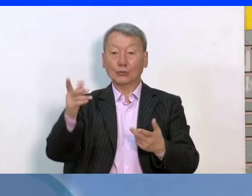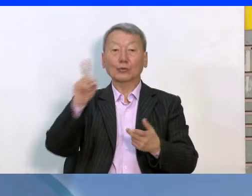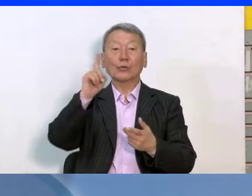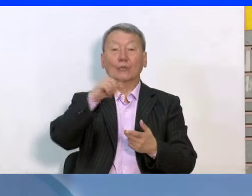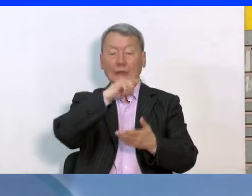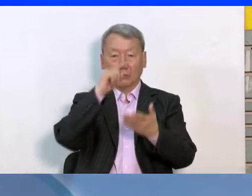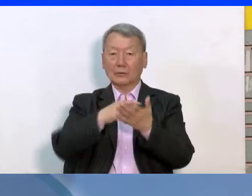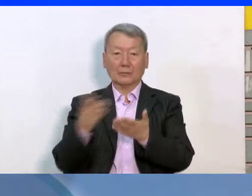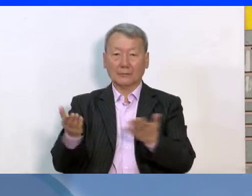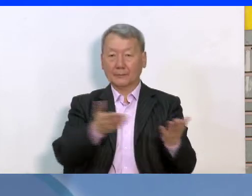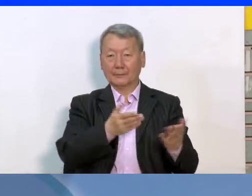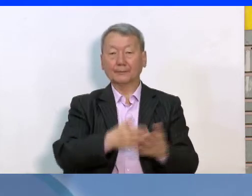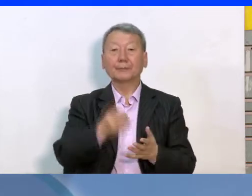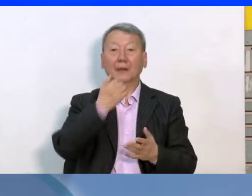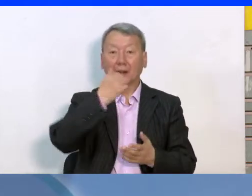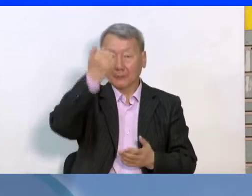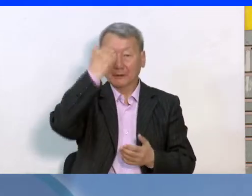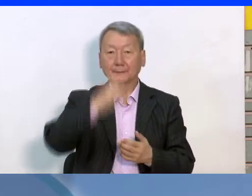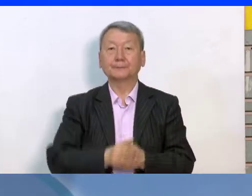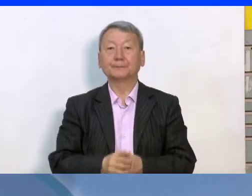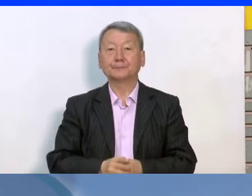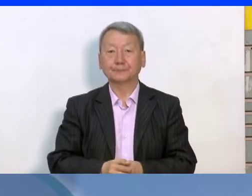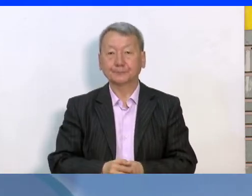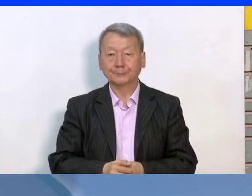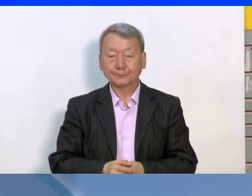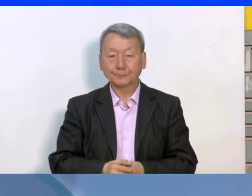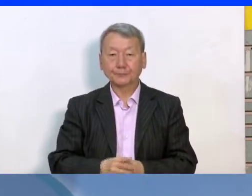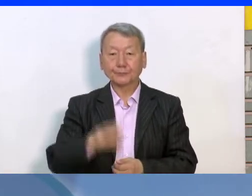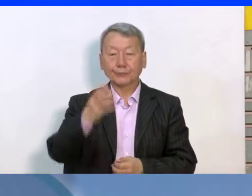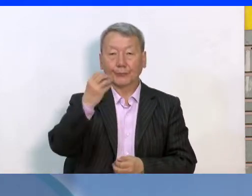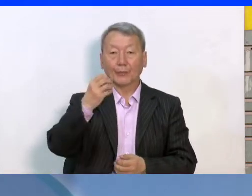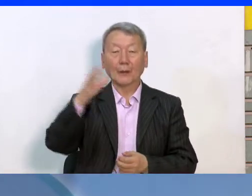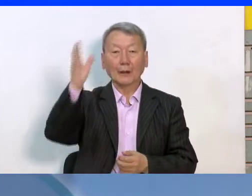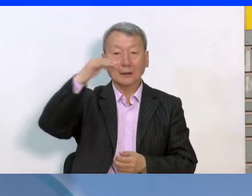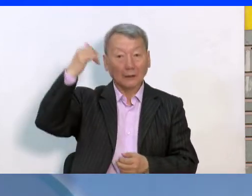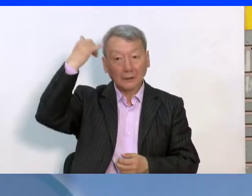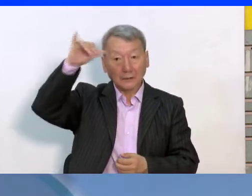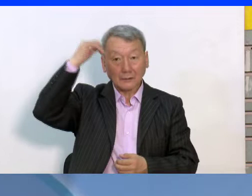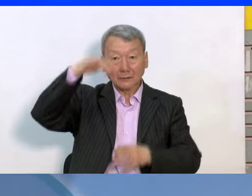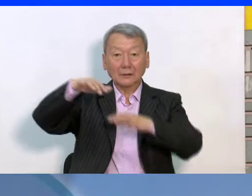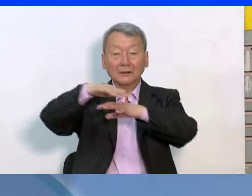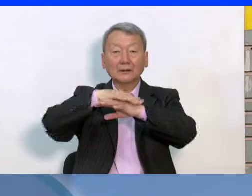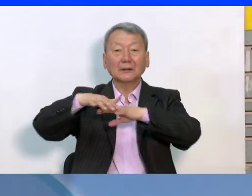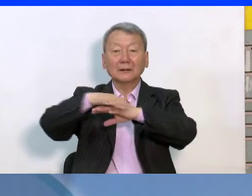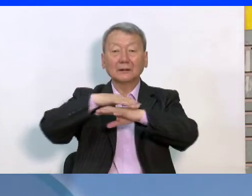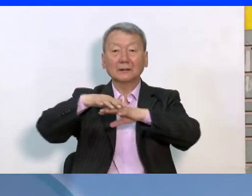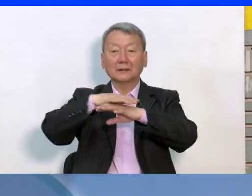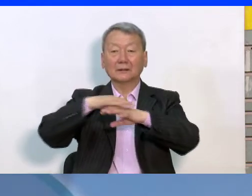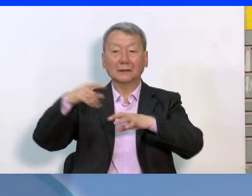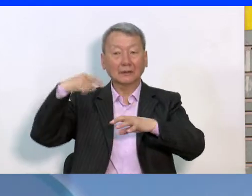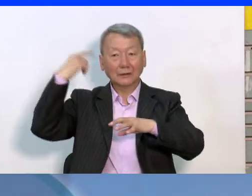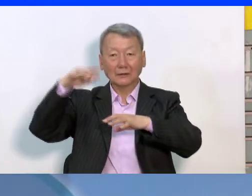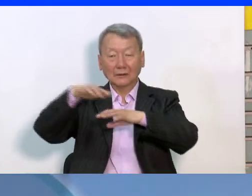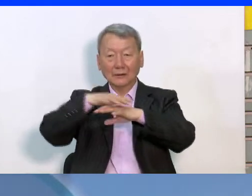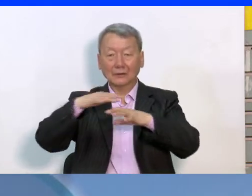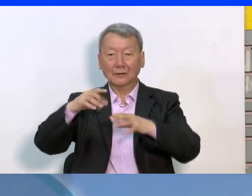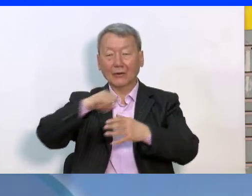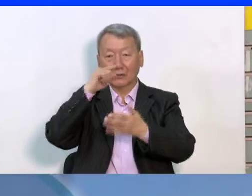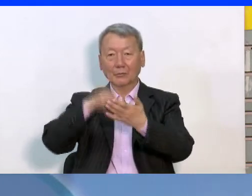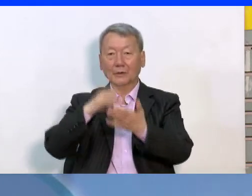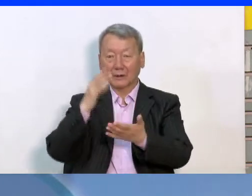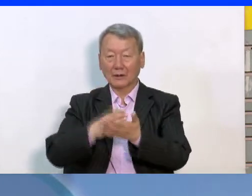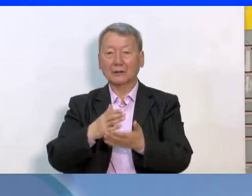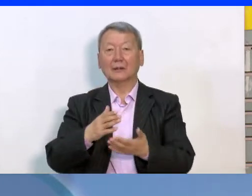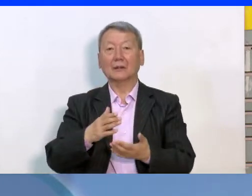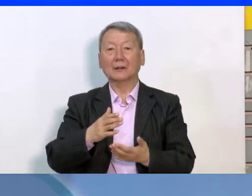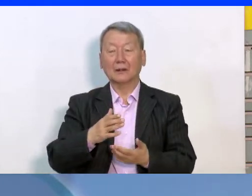да. Рахмат. Анан эл арасында мал базарлардын иштөөсү боюнча дагы деле талаш тартыш маселелер көп.